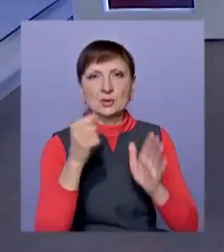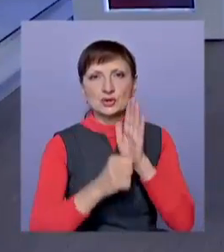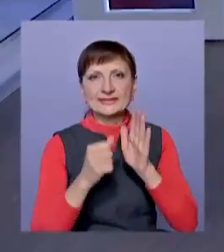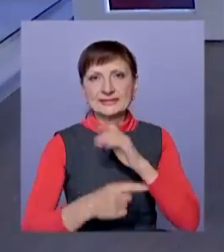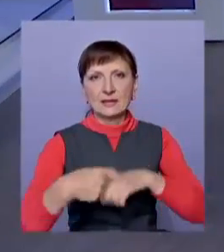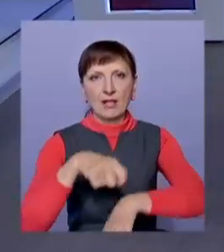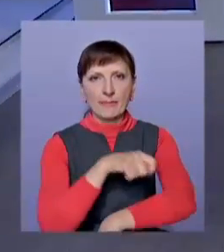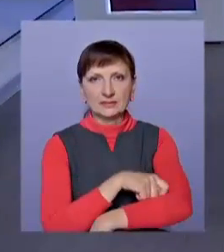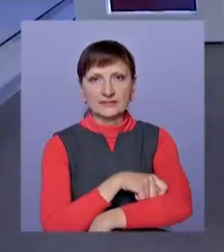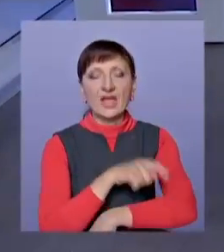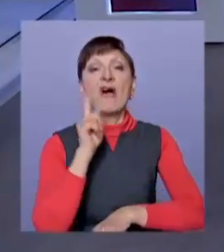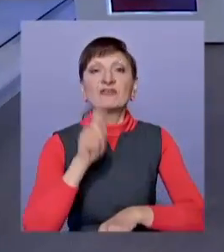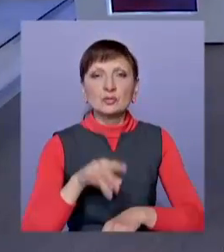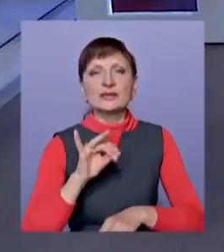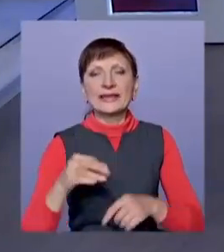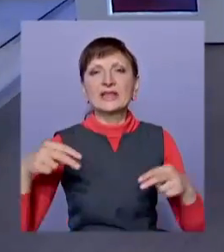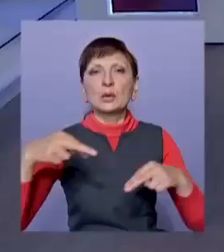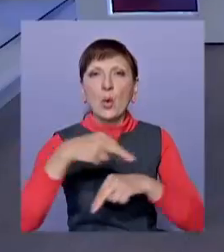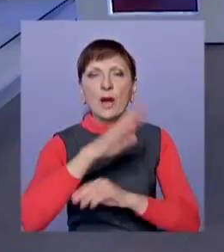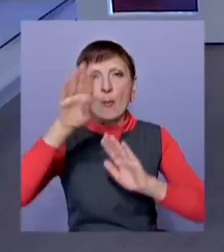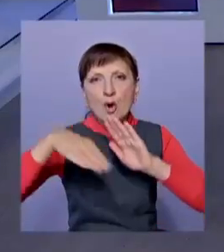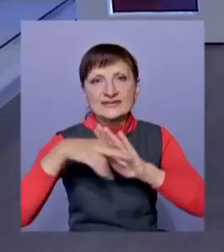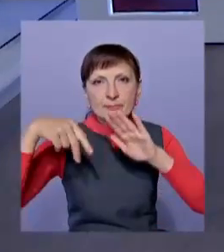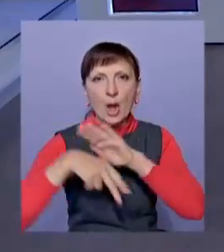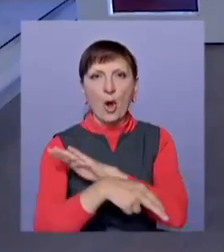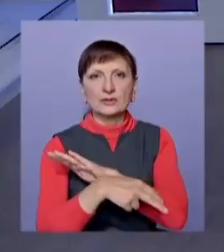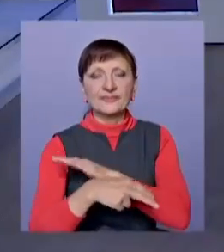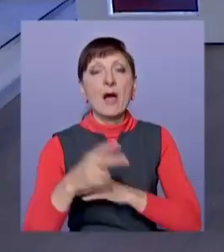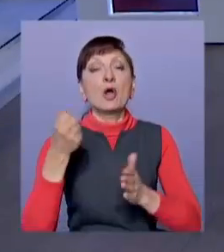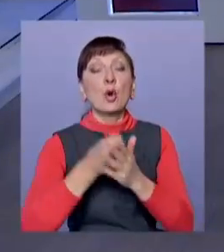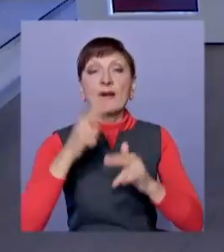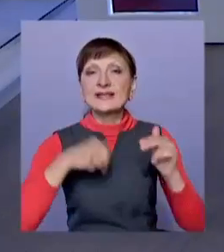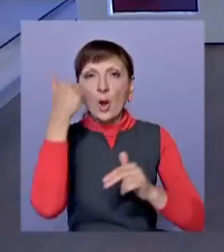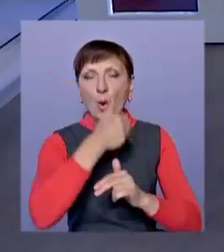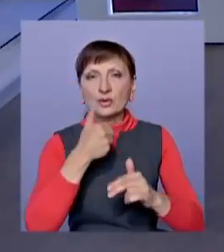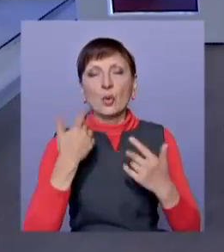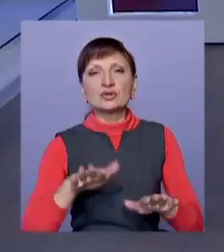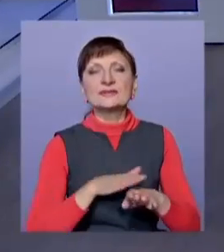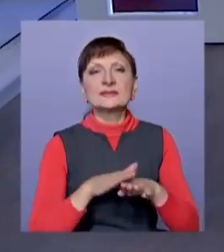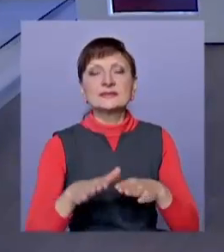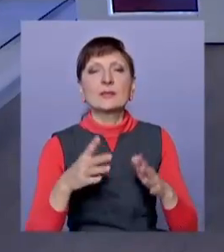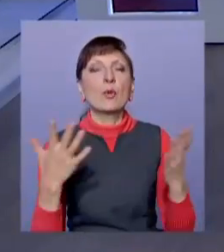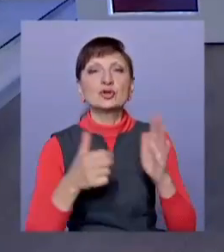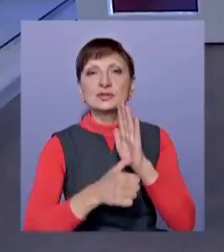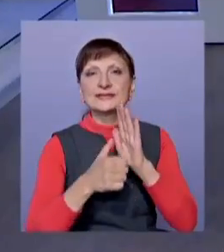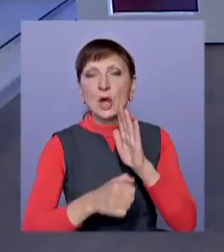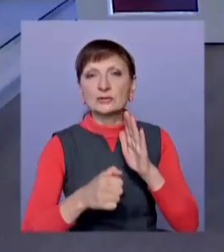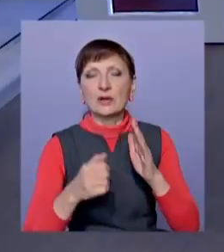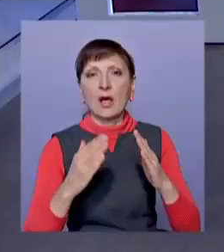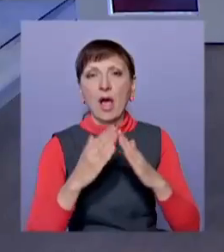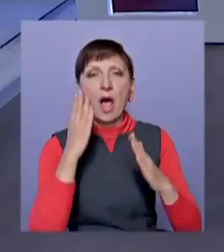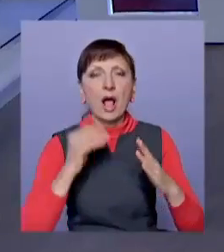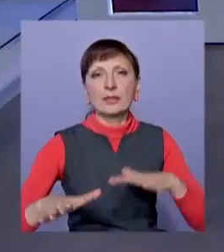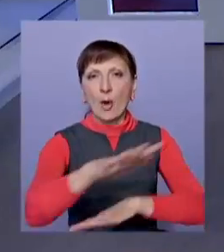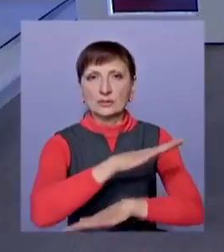160 километров, в том числе тротуары и подземные переходы. До конца года обновятся и свыше 600 алматинских дворов, а